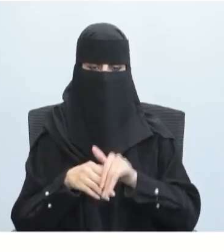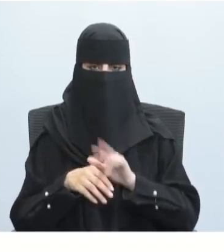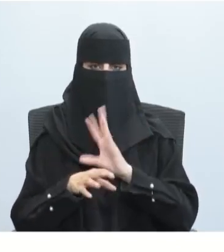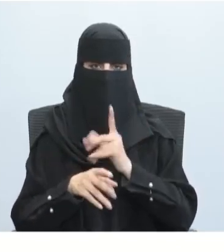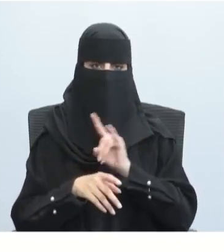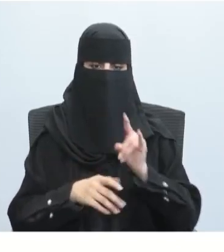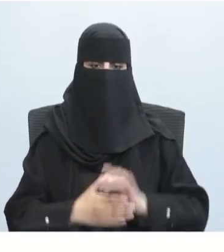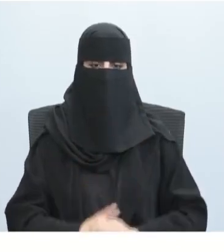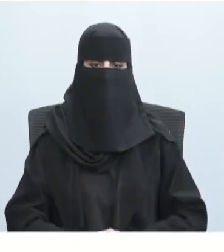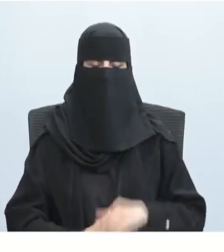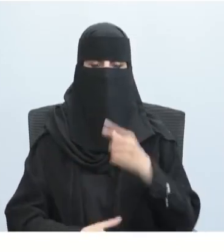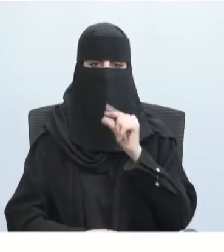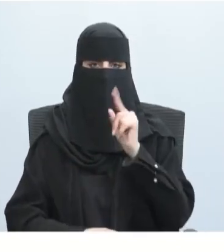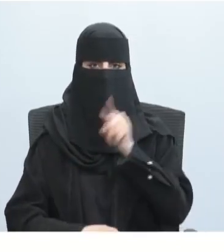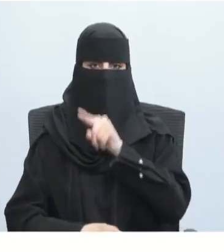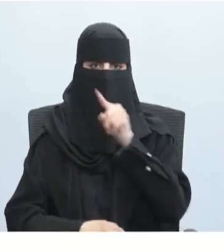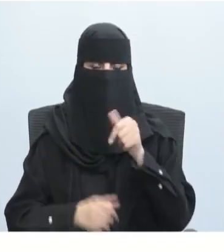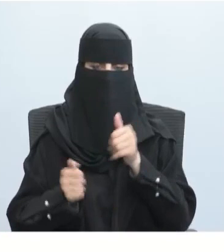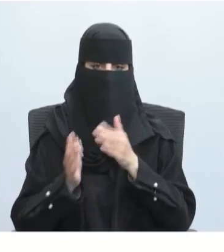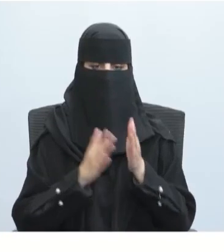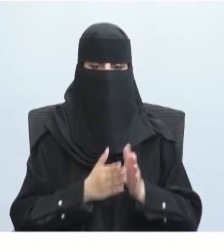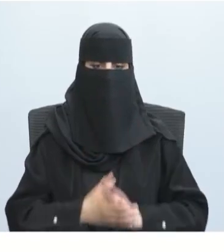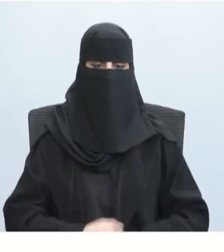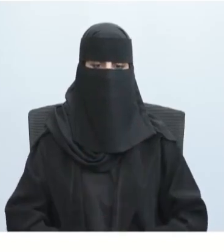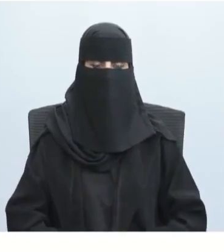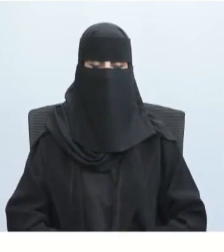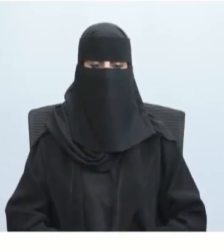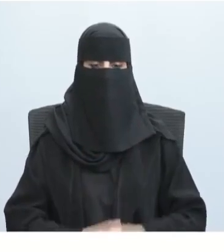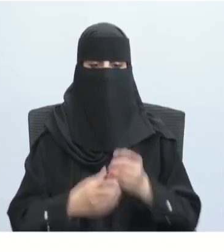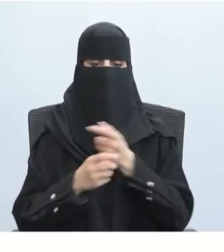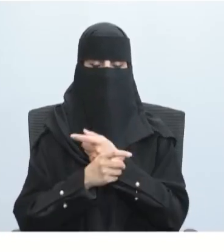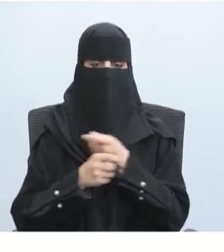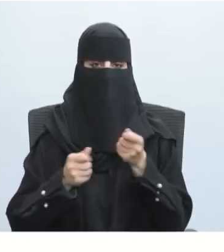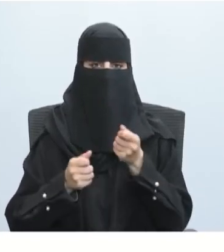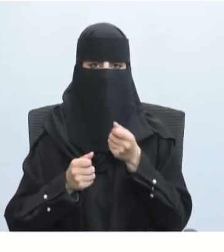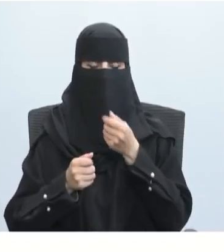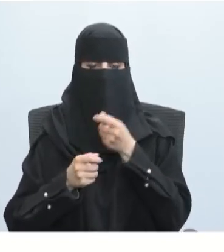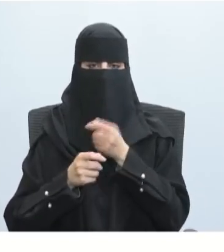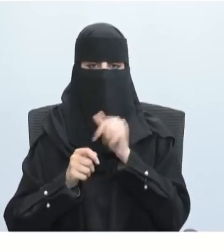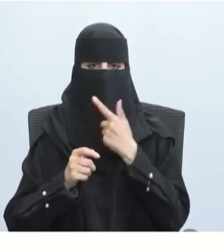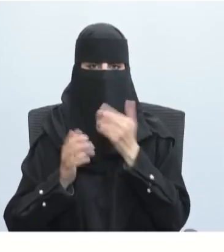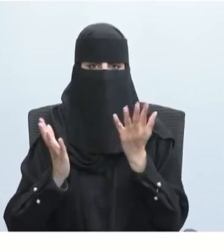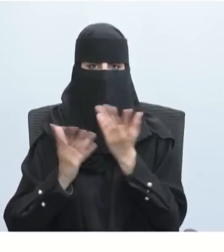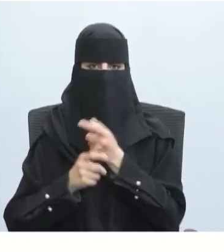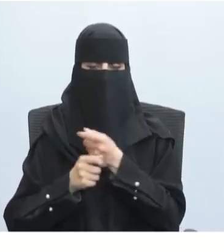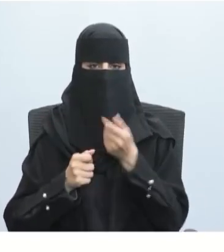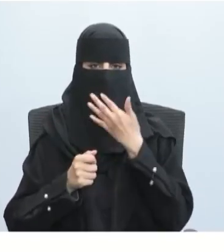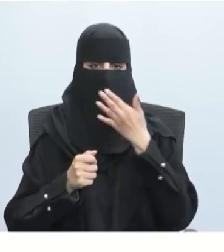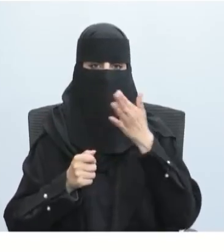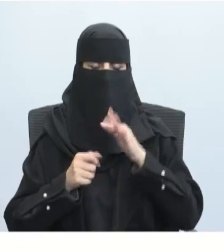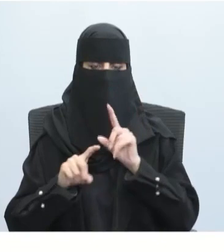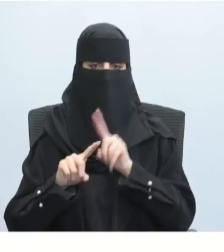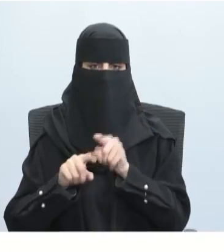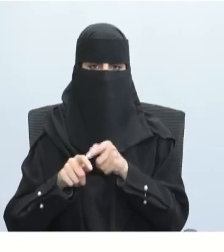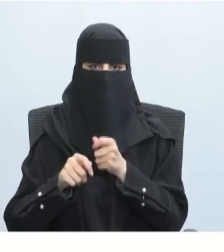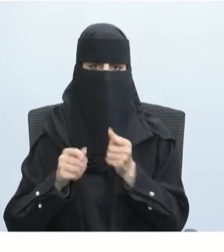ماليا بالتاكيد ليس من الموارد الماليه يتم احتساب العائد البسيط بضرب المبلغ بمعدل عائد